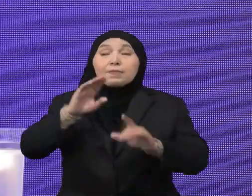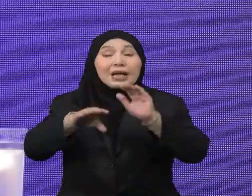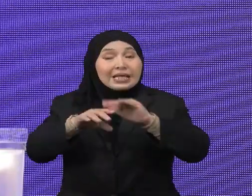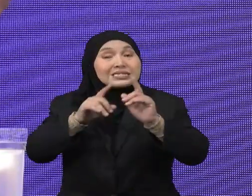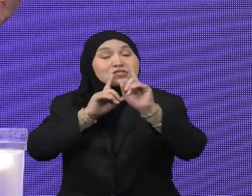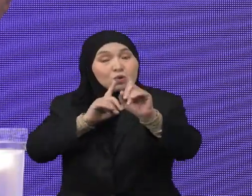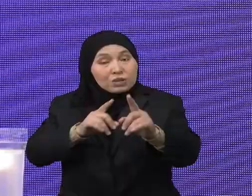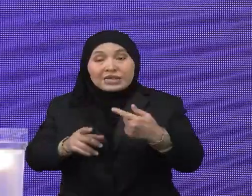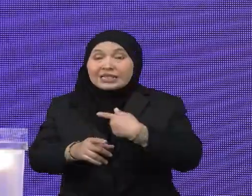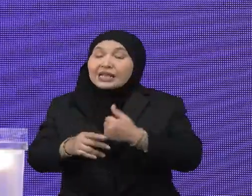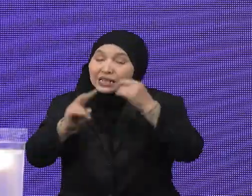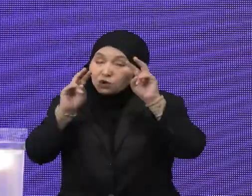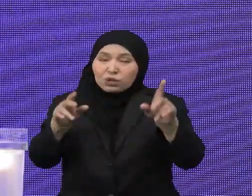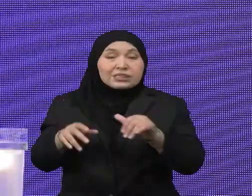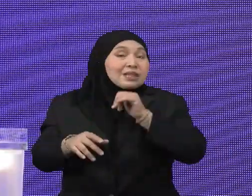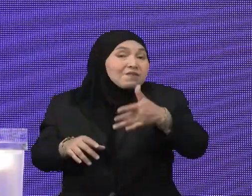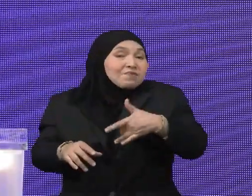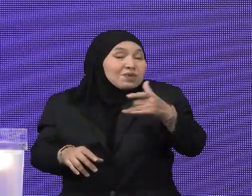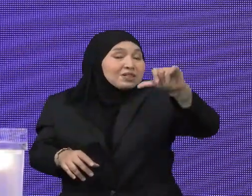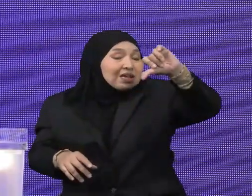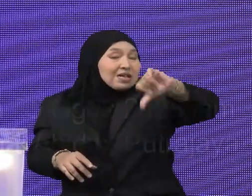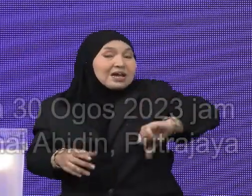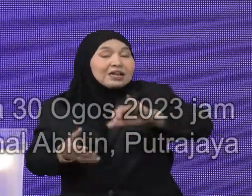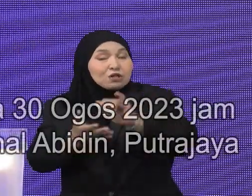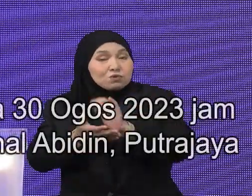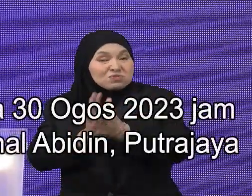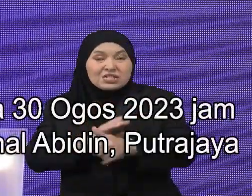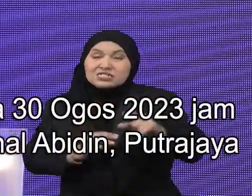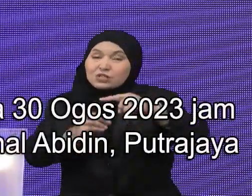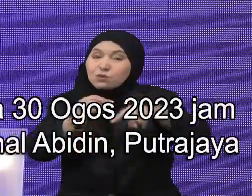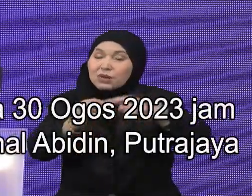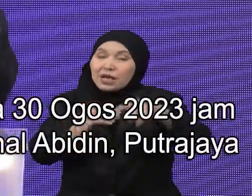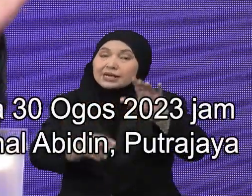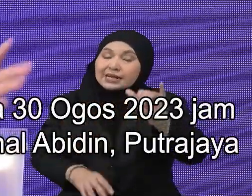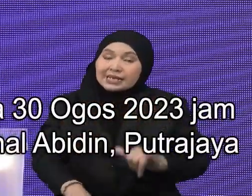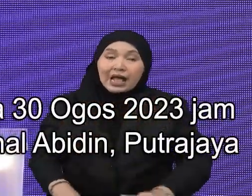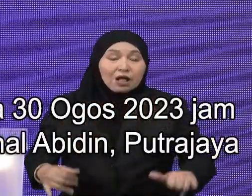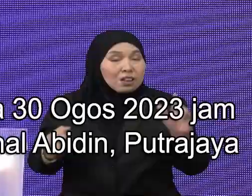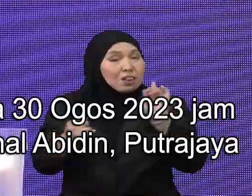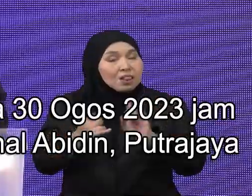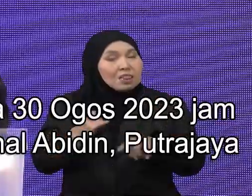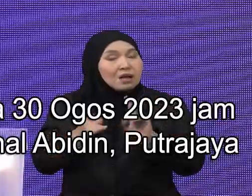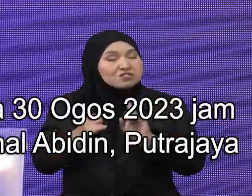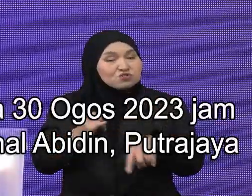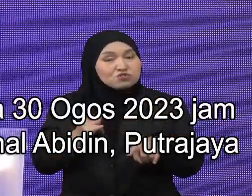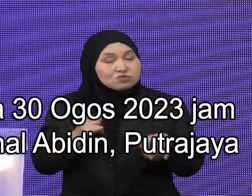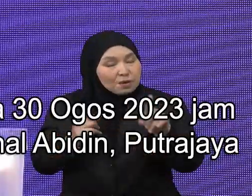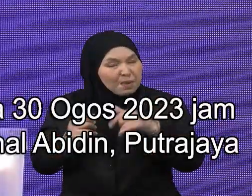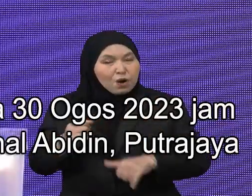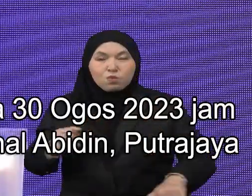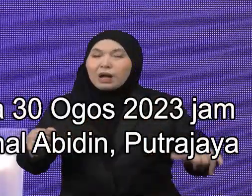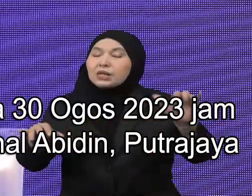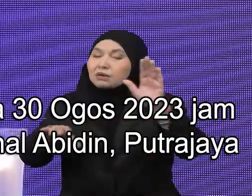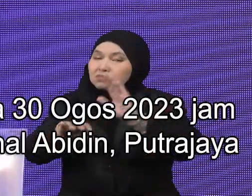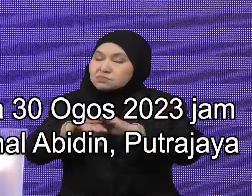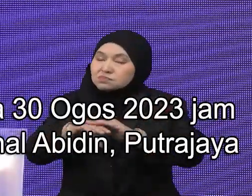akhirnya kita tak laser lah kegagalan itu sebagai suatu perkara yang di end of the world ya sebagai Penghujung